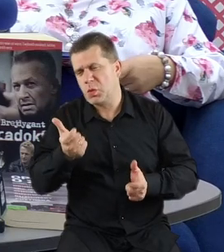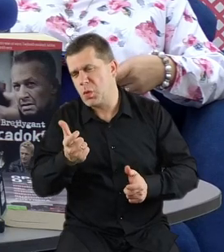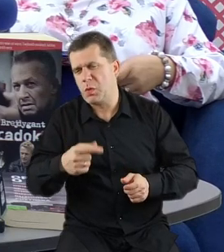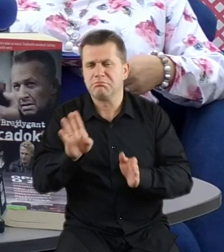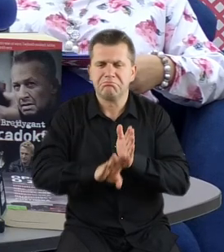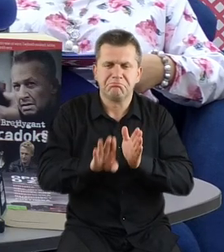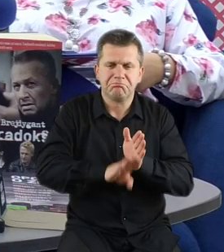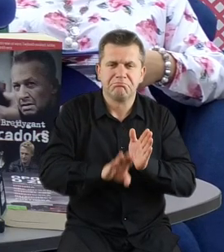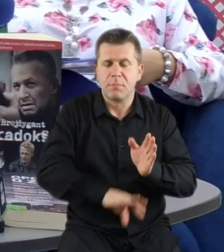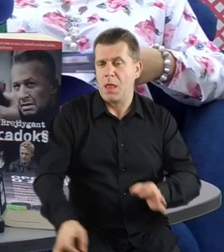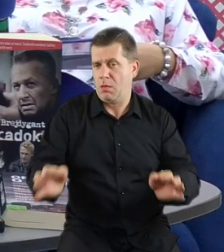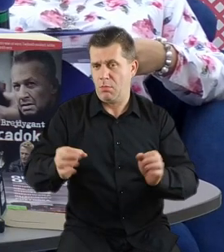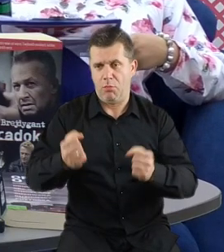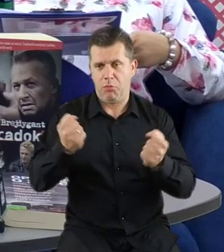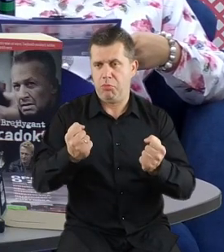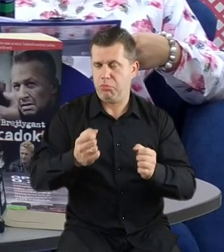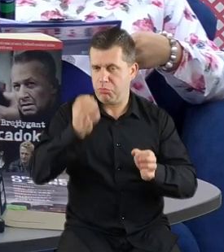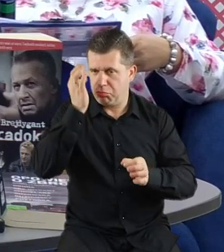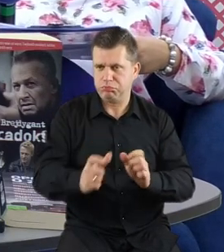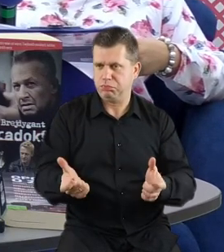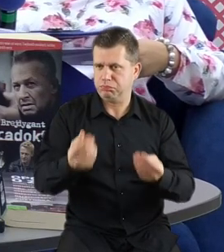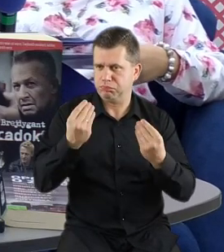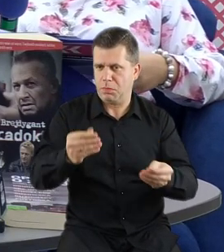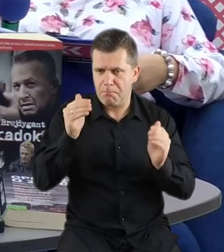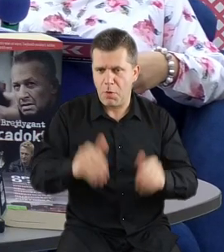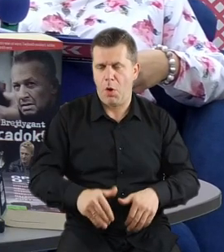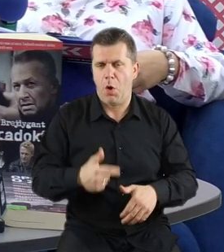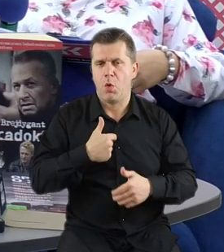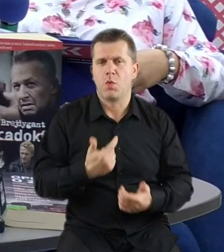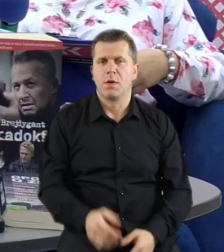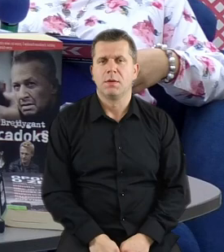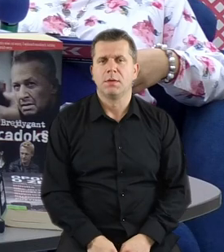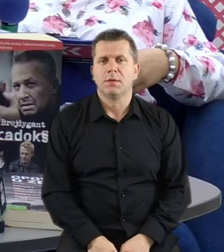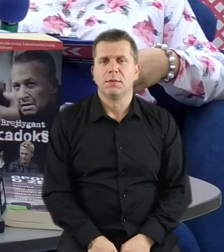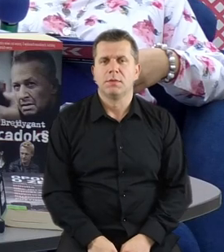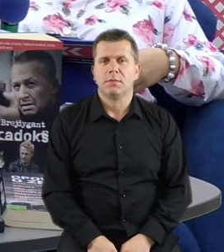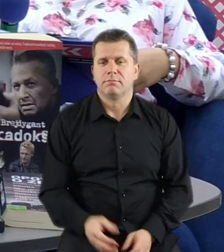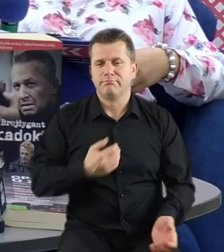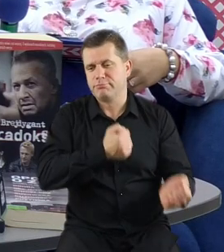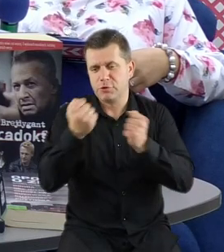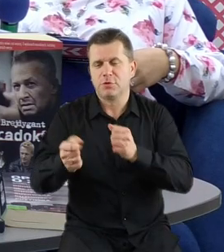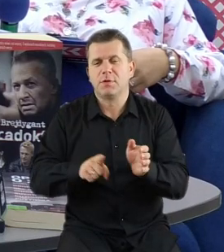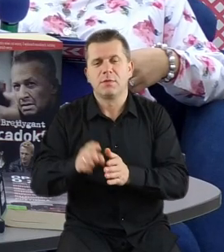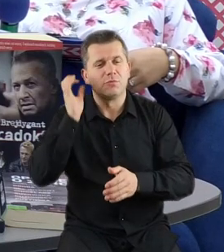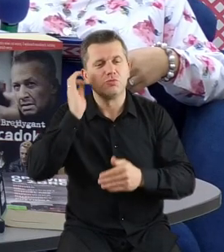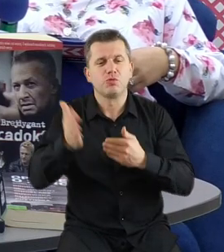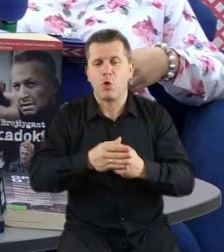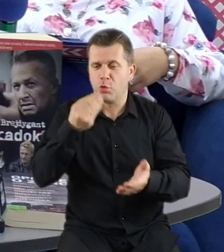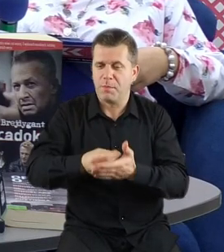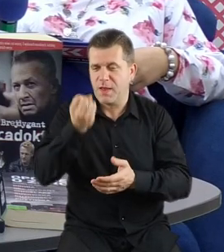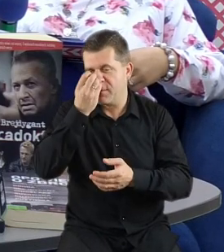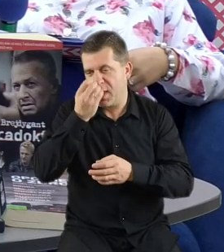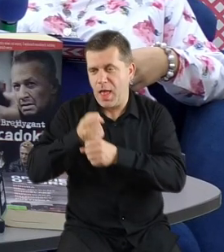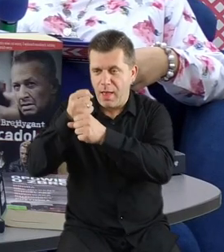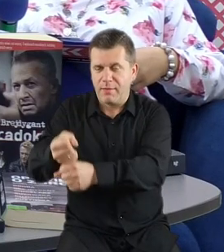coś tam, a tutaj coś jednak konkretnego. Mogłem też przynieść żonie, kupić kwiaty za to albo coś,